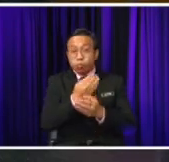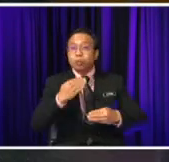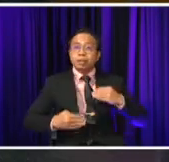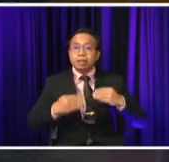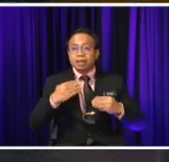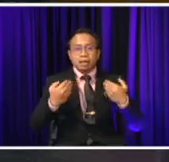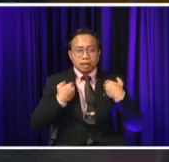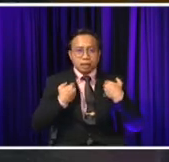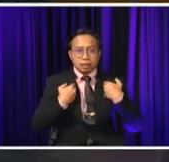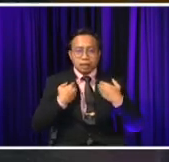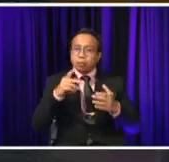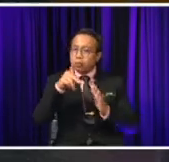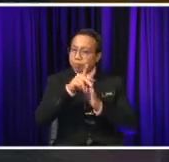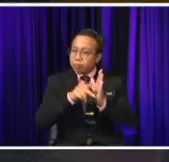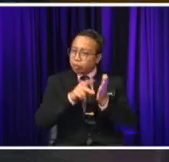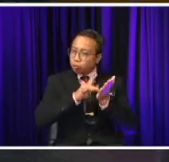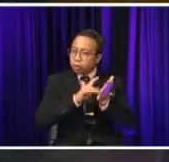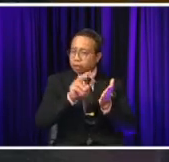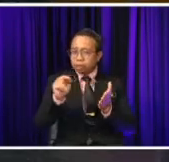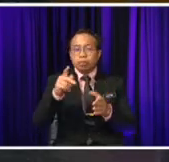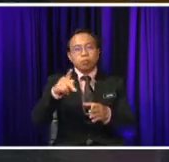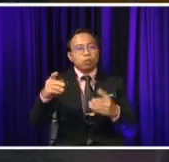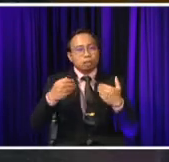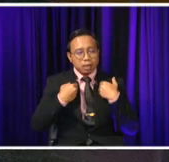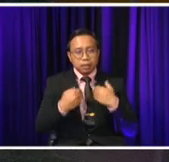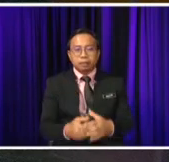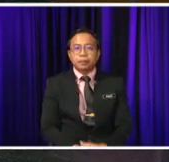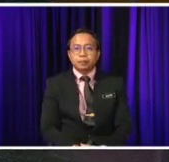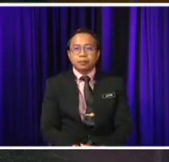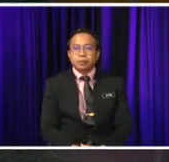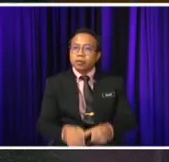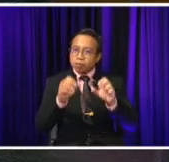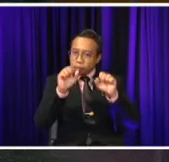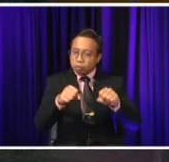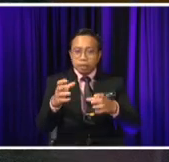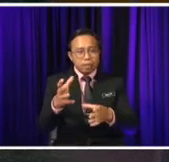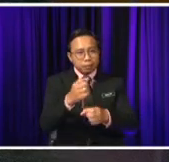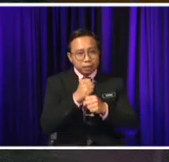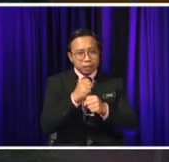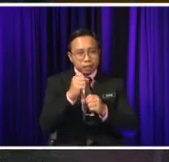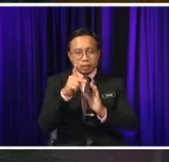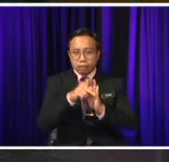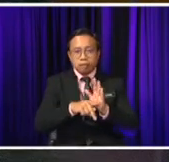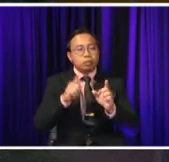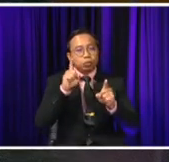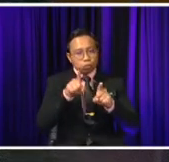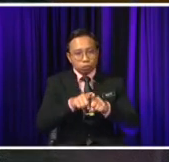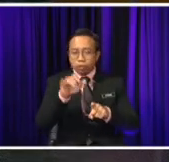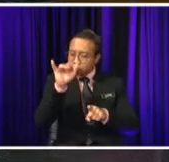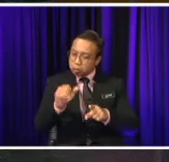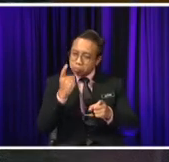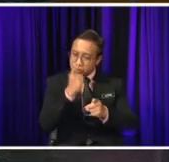perubahan barulah dia dapatkan eee sesuatu eee keputusan yang